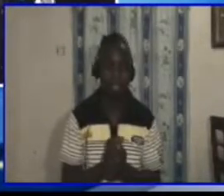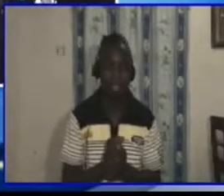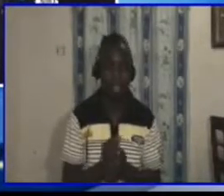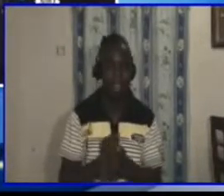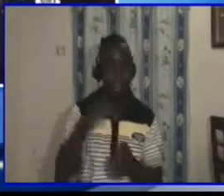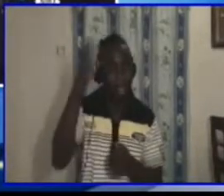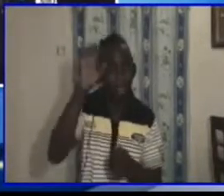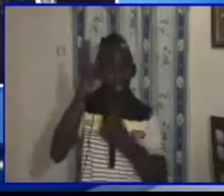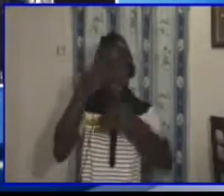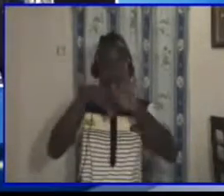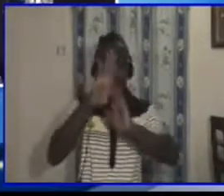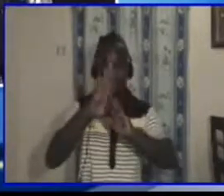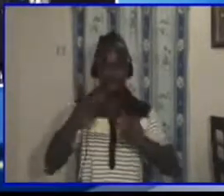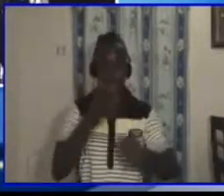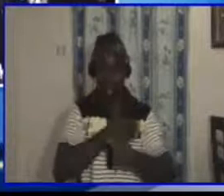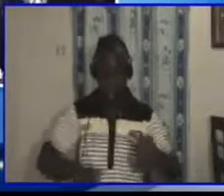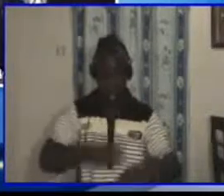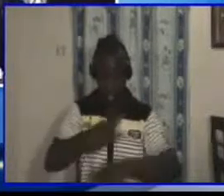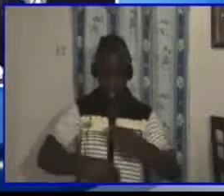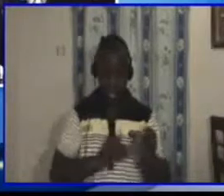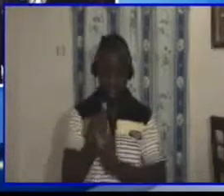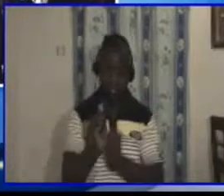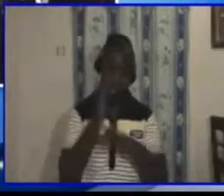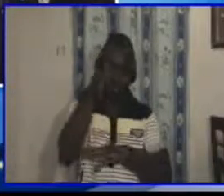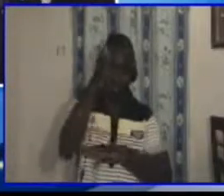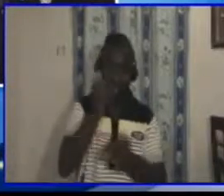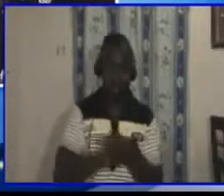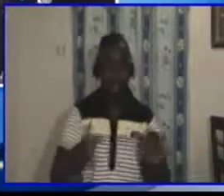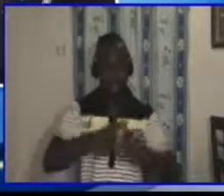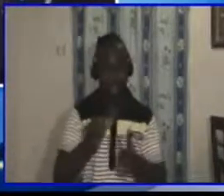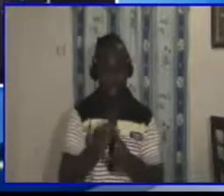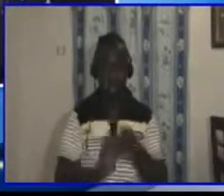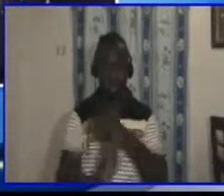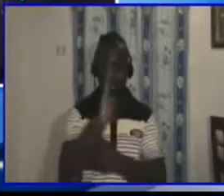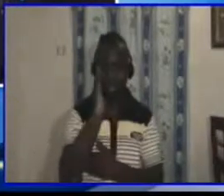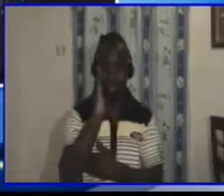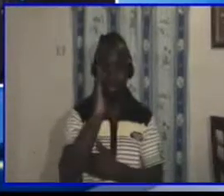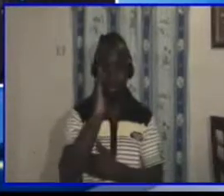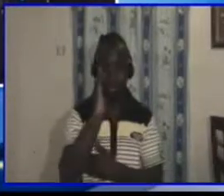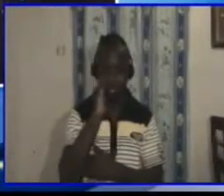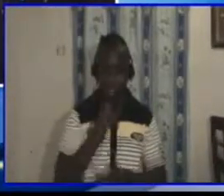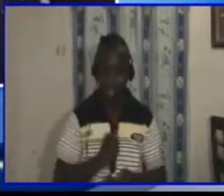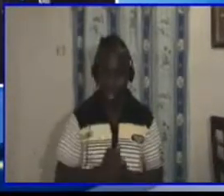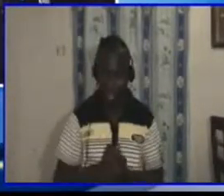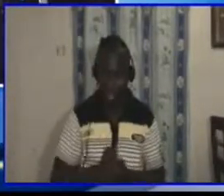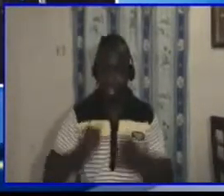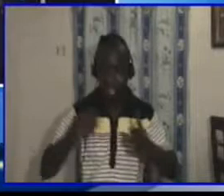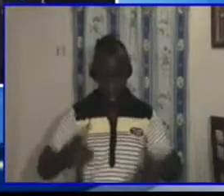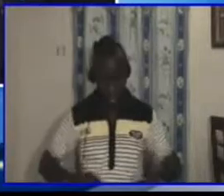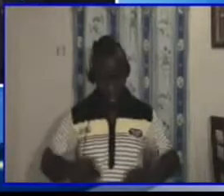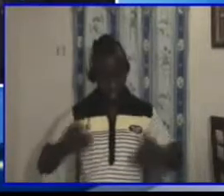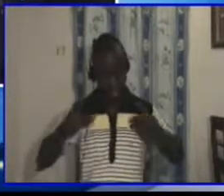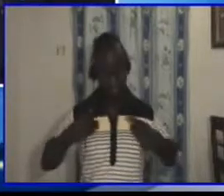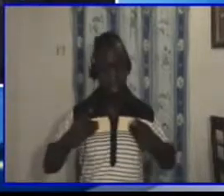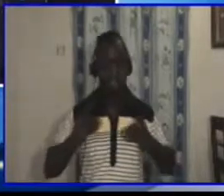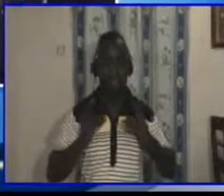predica la parola predica la parola perché i cieli